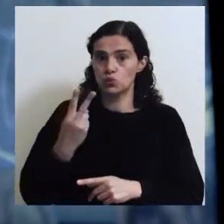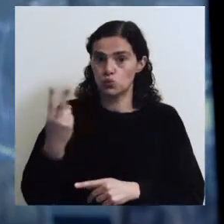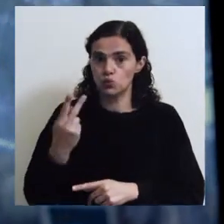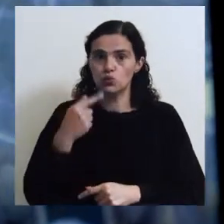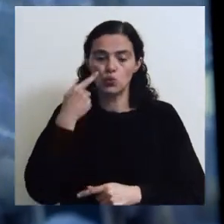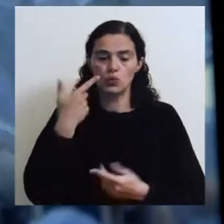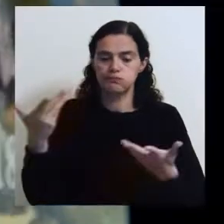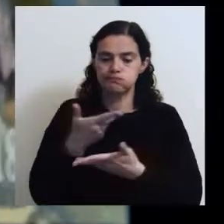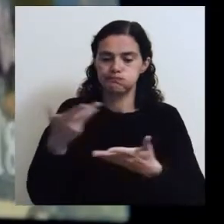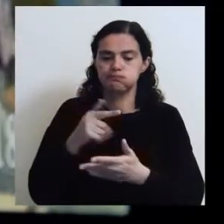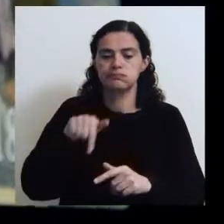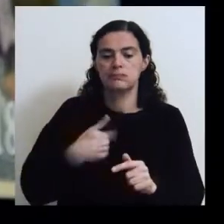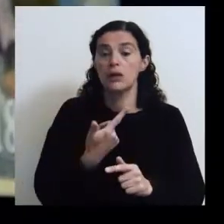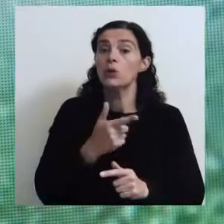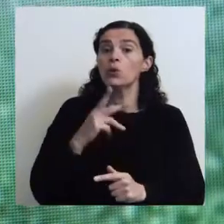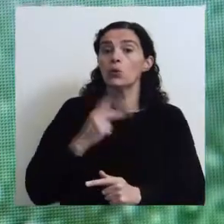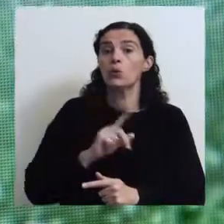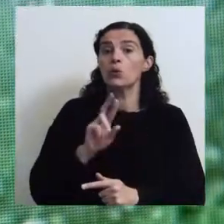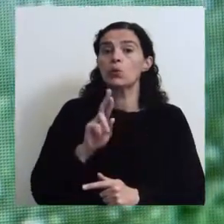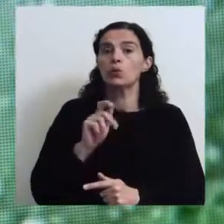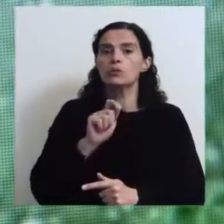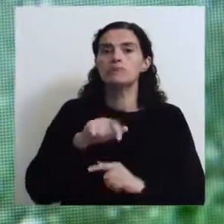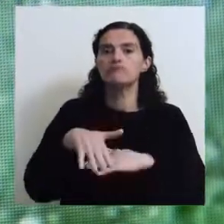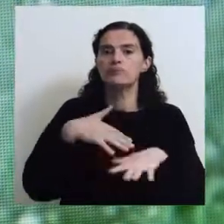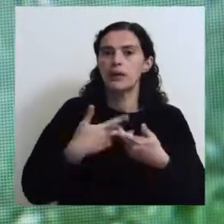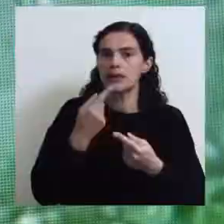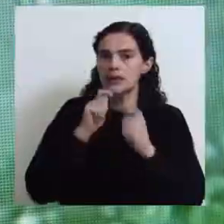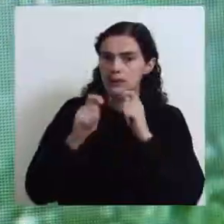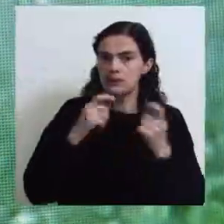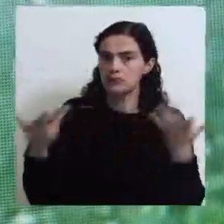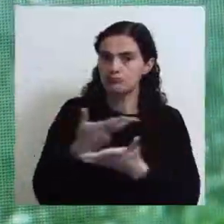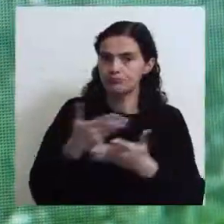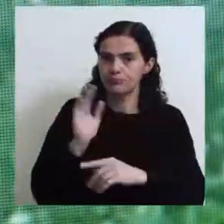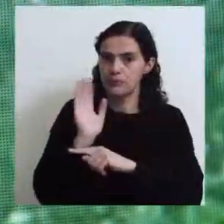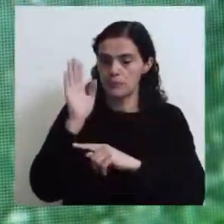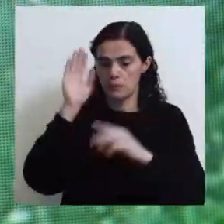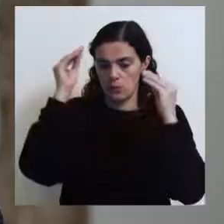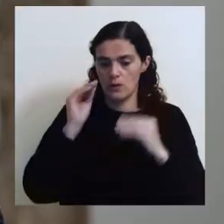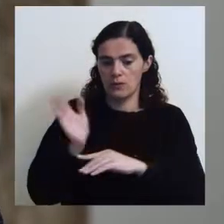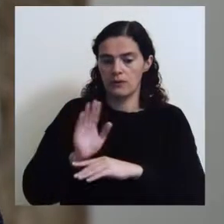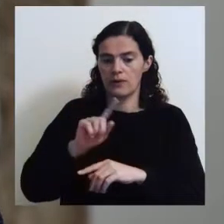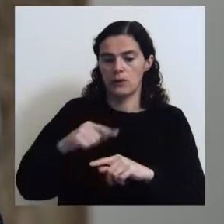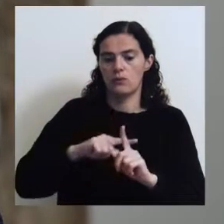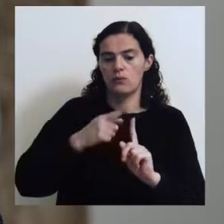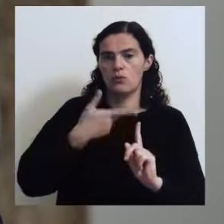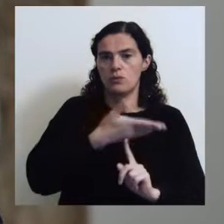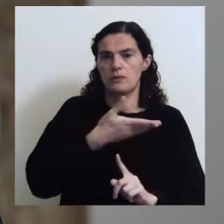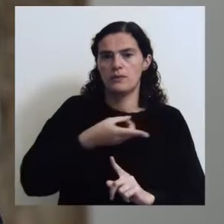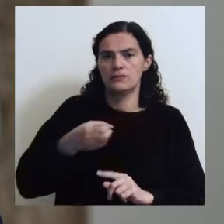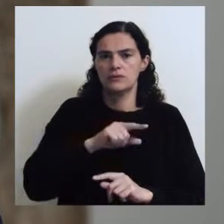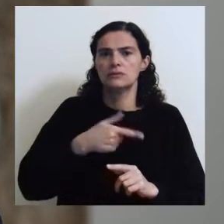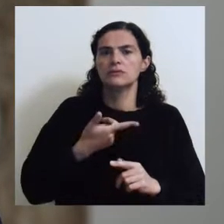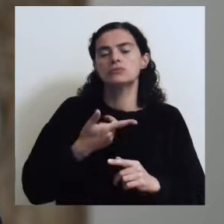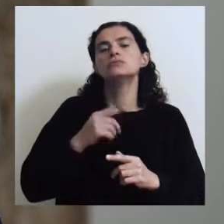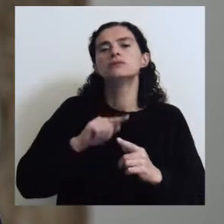sont rencontrés et Klug avait réalisé un entretien avec Manuel de Oliveira au début des années